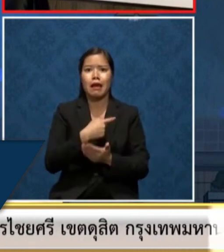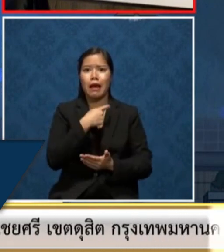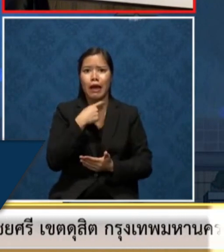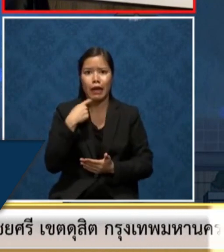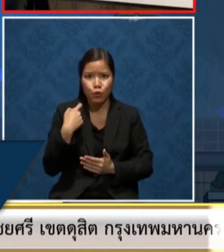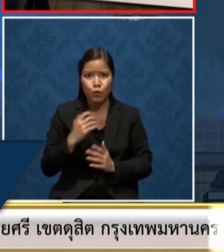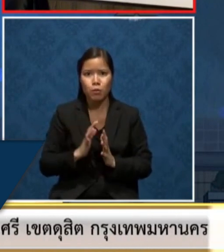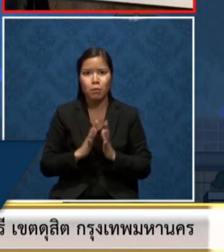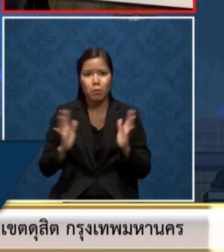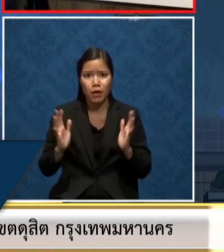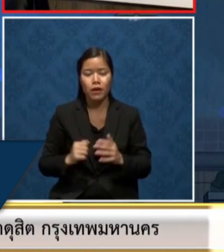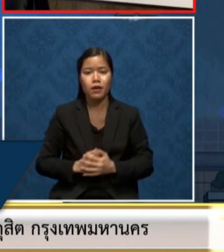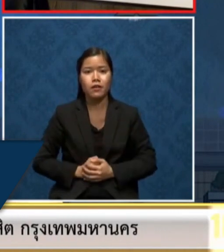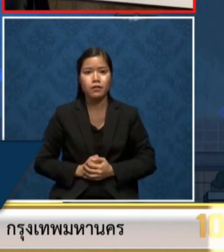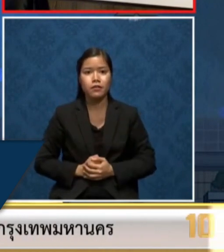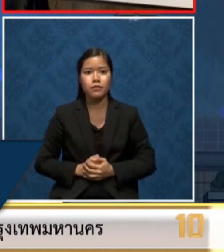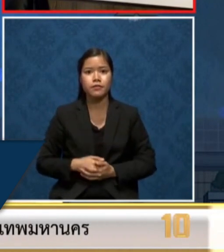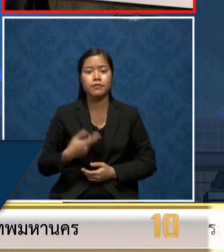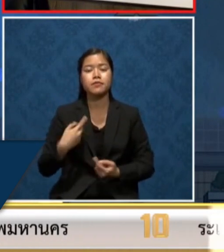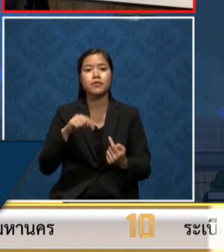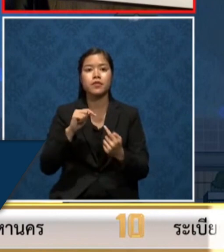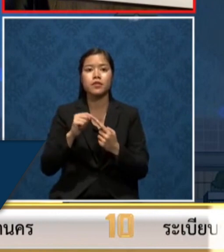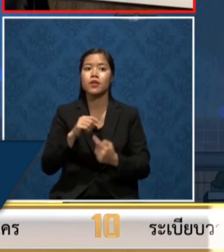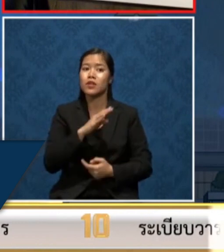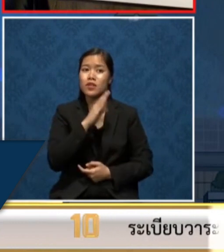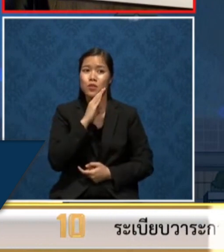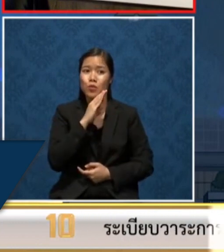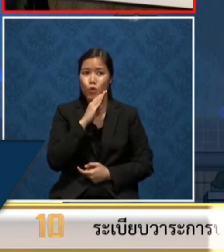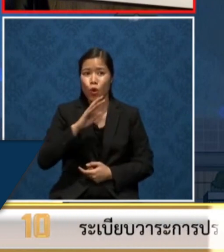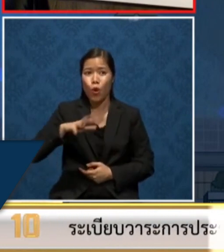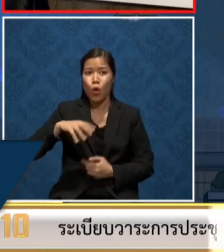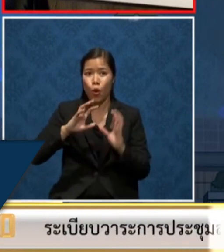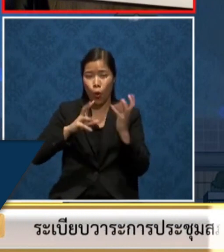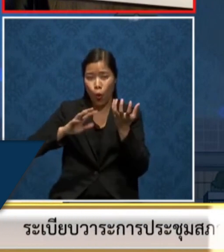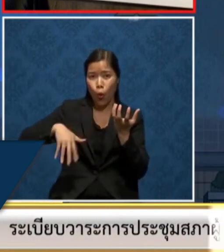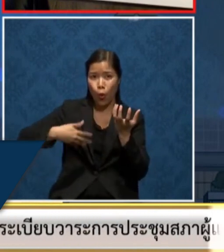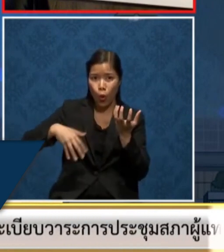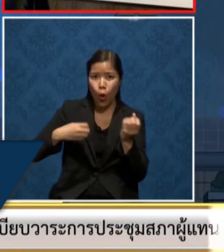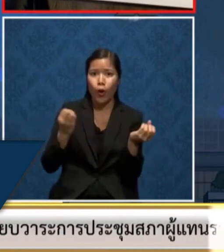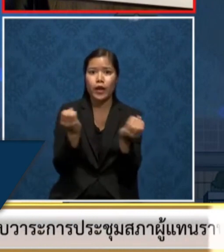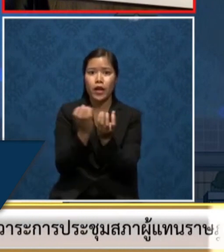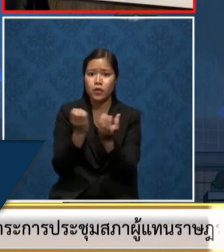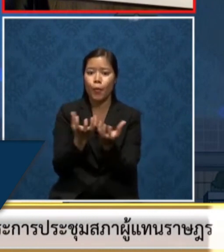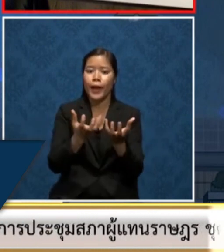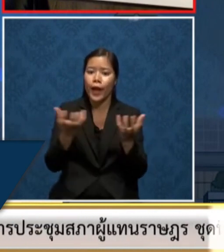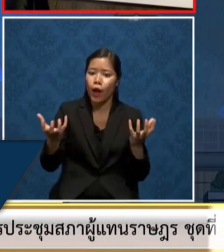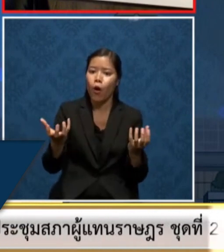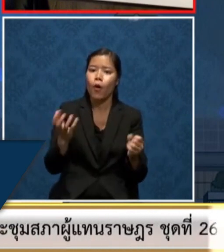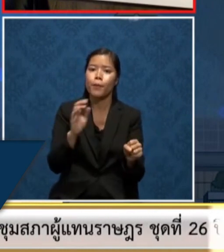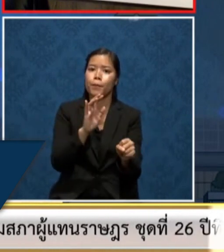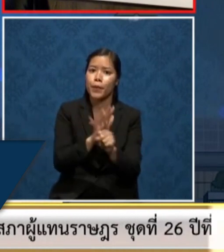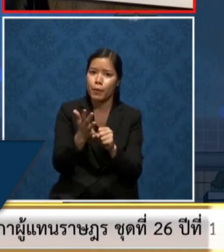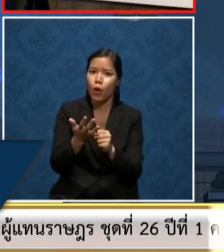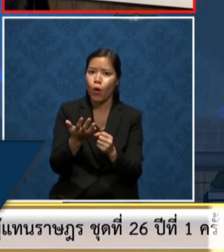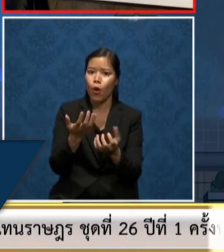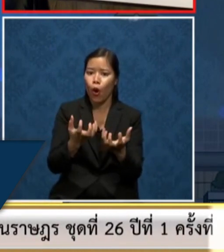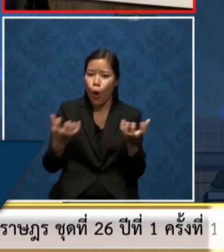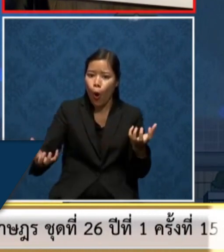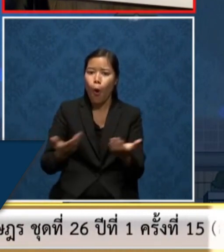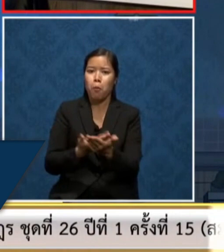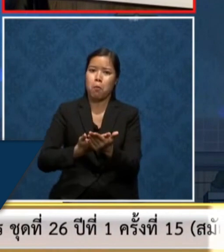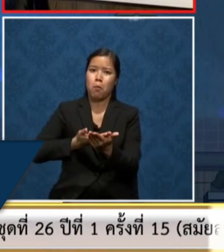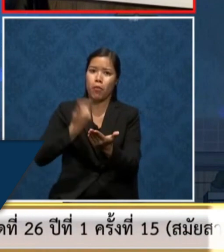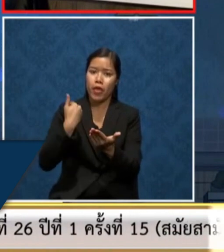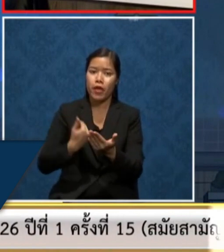โลกร้อนอนิโศที่มเกิดขึน มันทำรายเศรษจกิจไยมากกวาที่คิดวาถุดิบขาดแครนต้นทุนสูงขึ้นยเฉพาะประเทศไทย